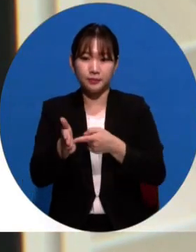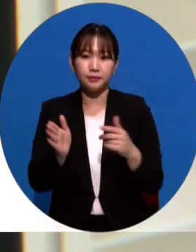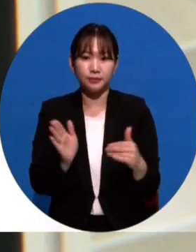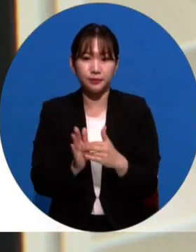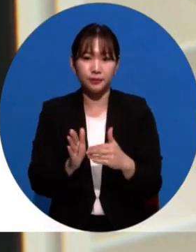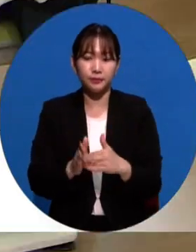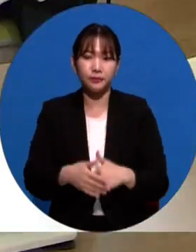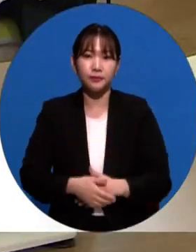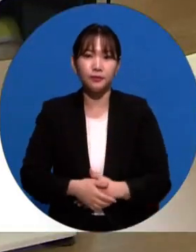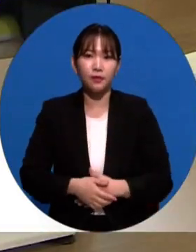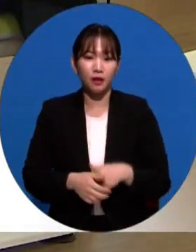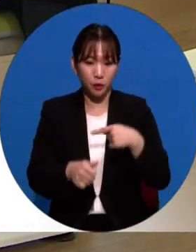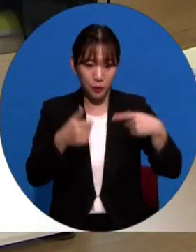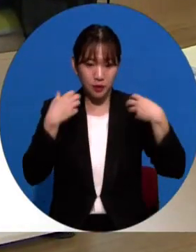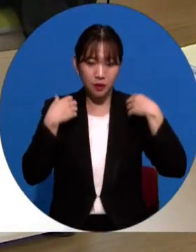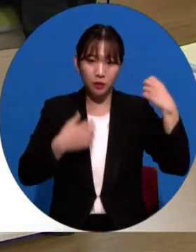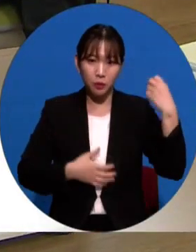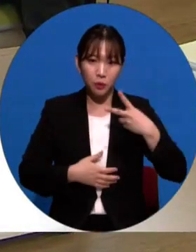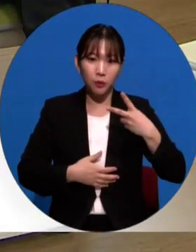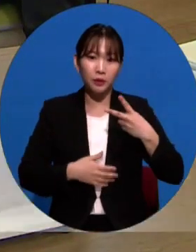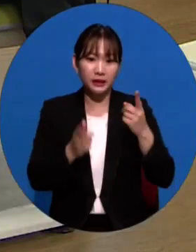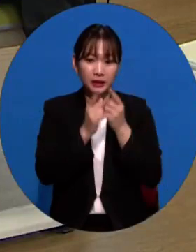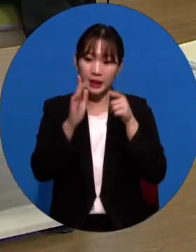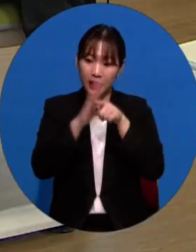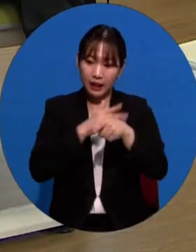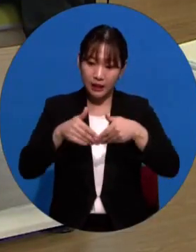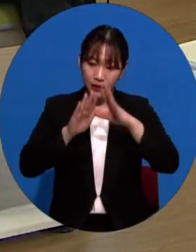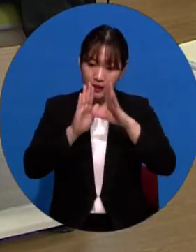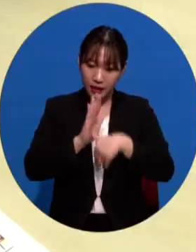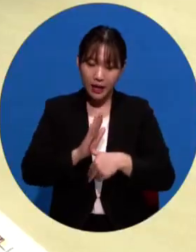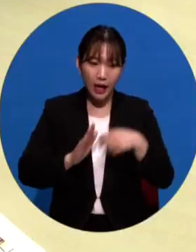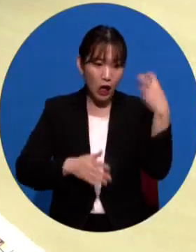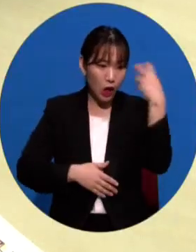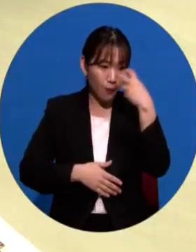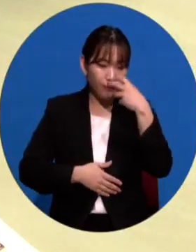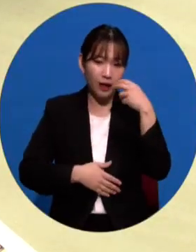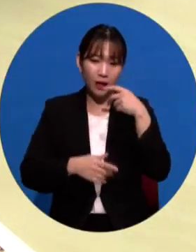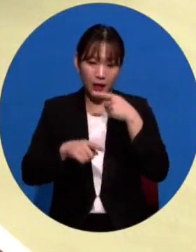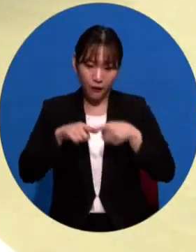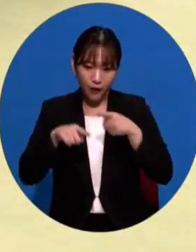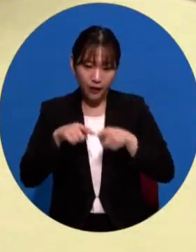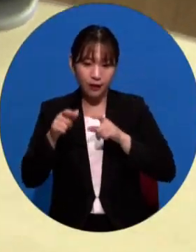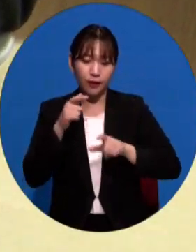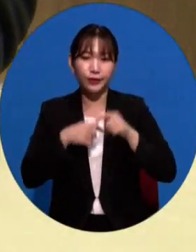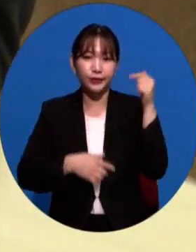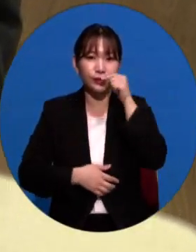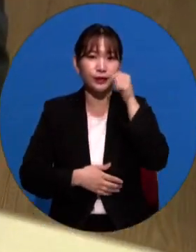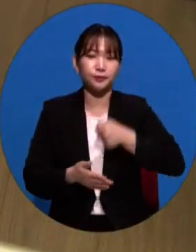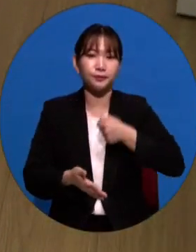했습니다 교육청은 또 현장 설치 시 현장 검사와 검수를 강화하기로 했습니다